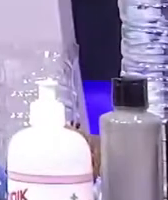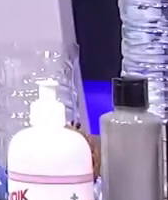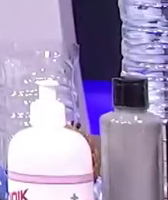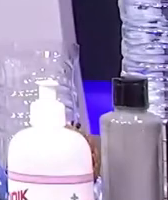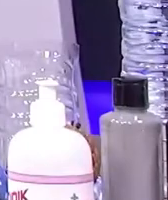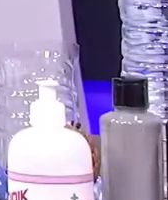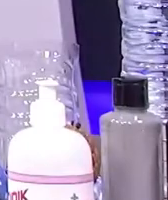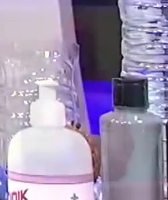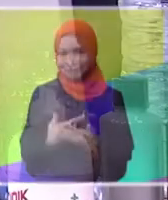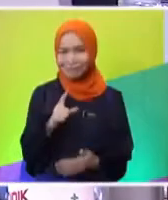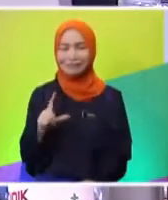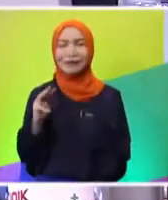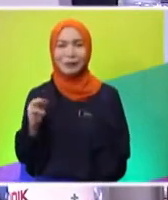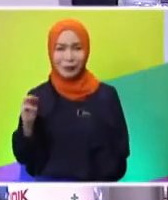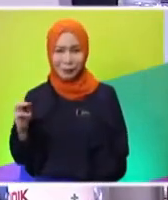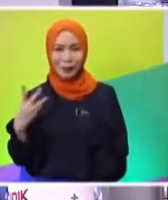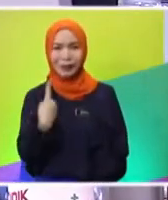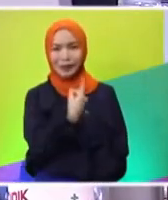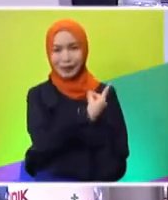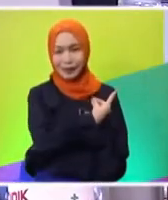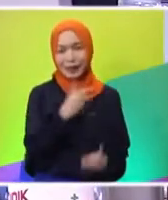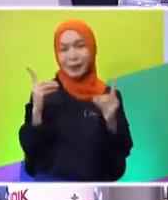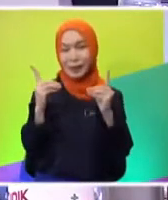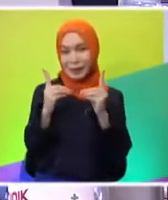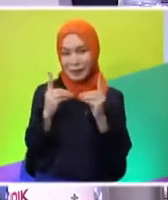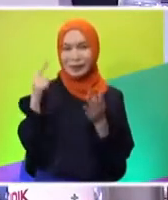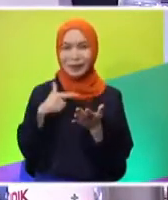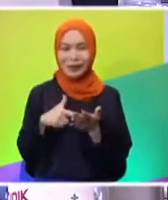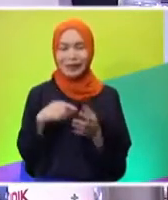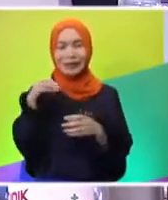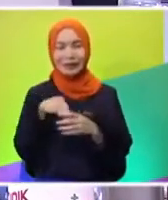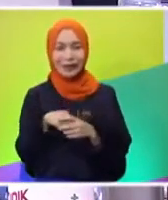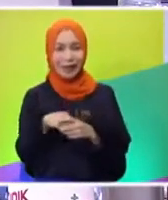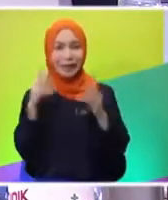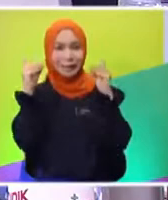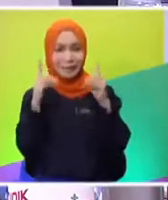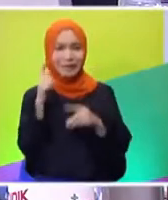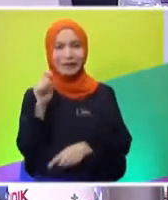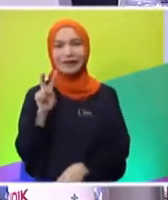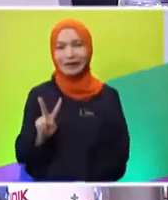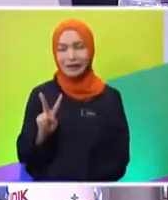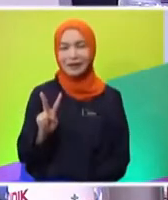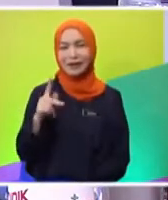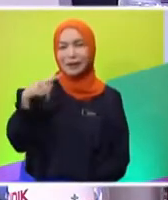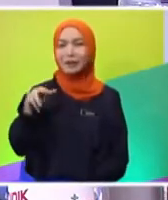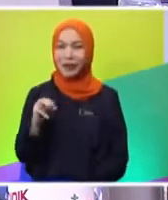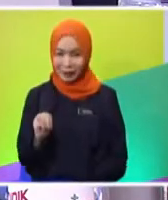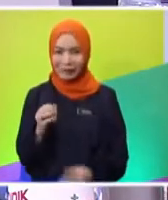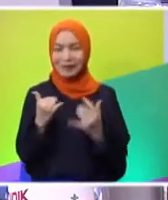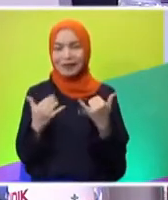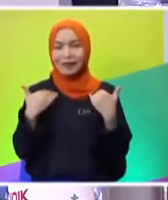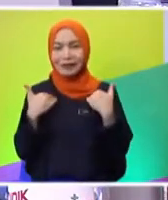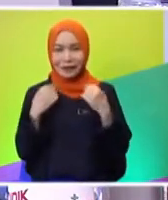Bailang murid-murid kita kebalik smule dalam titik-titik cpm Siap dengan penutup muka dengan sarung tangan